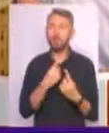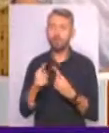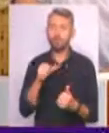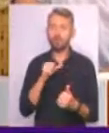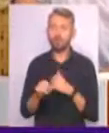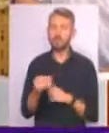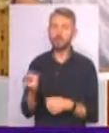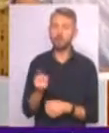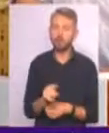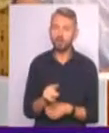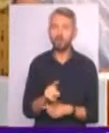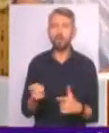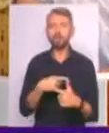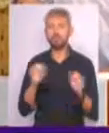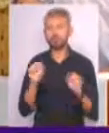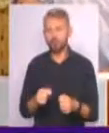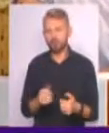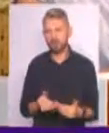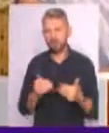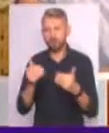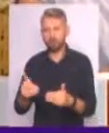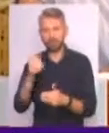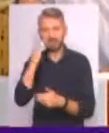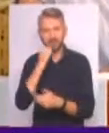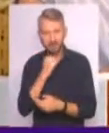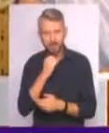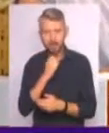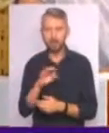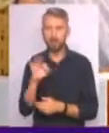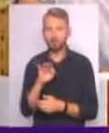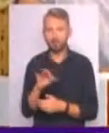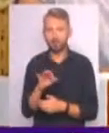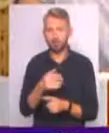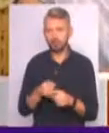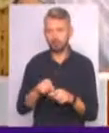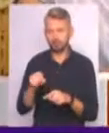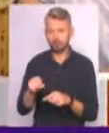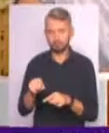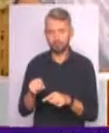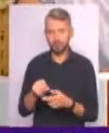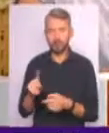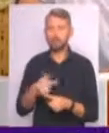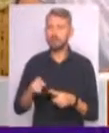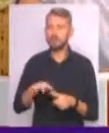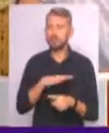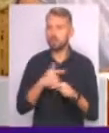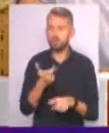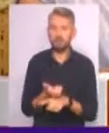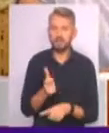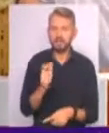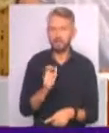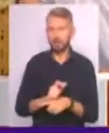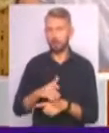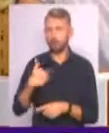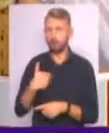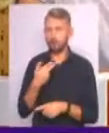саме про те, чи можна відсунути старість, процеси антиейджингу, для того, щоб це було максимально